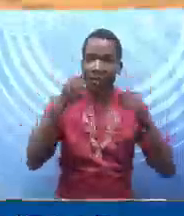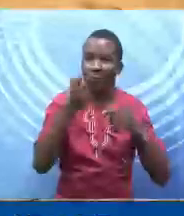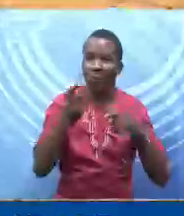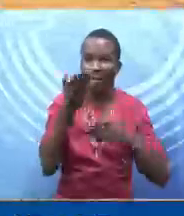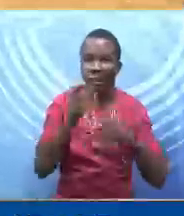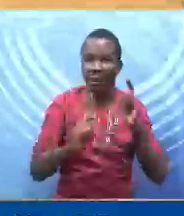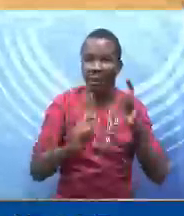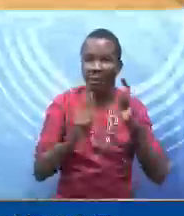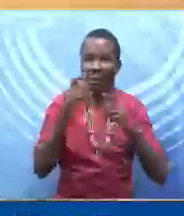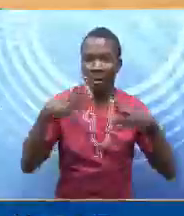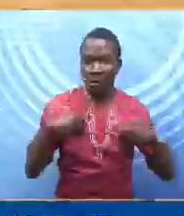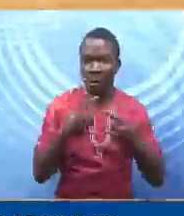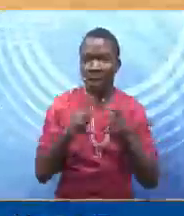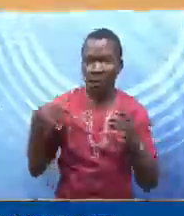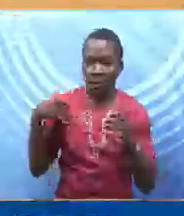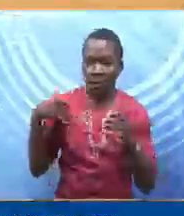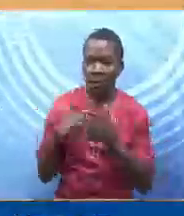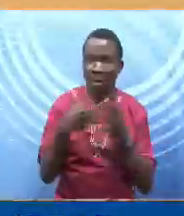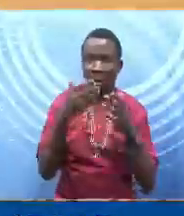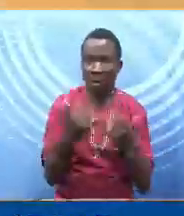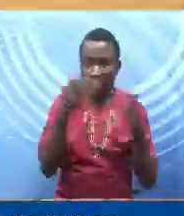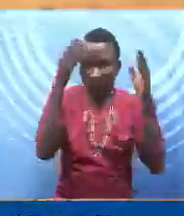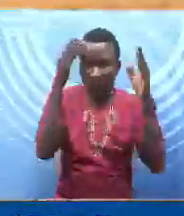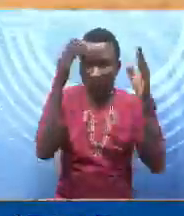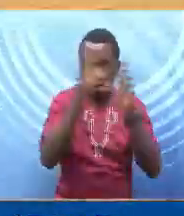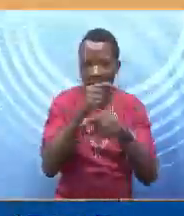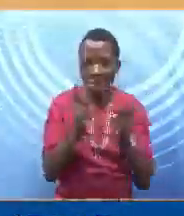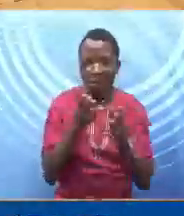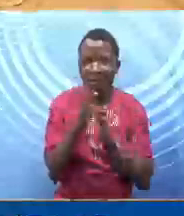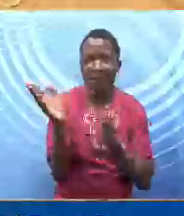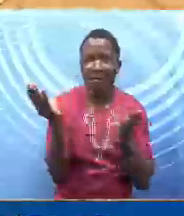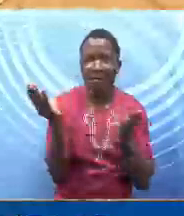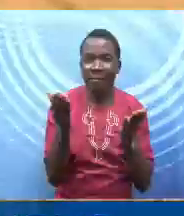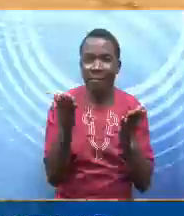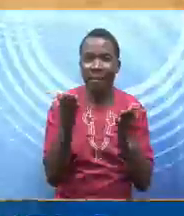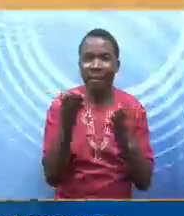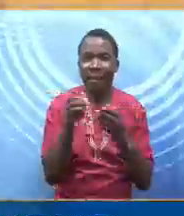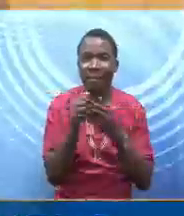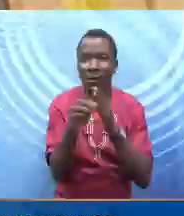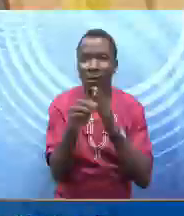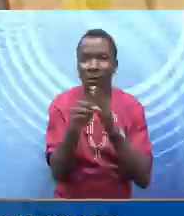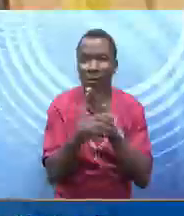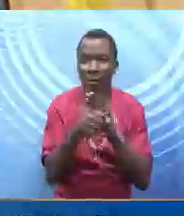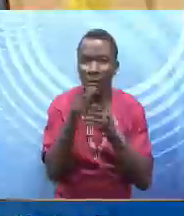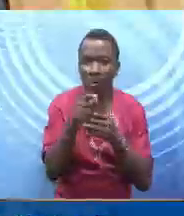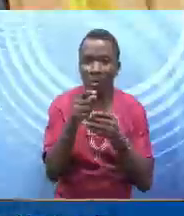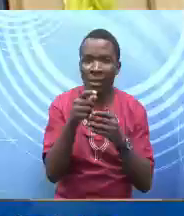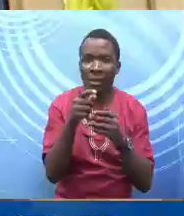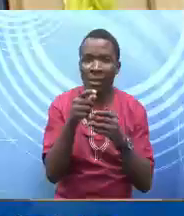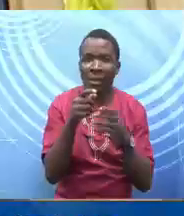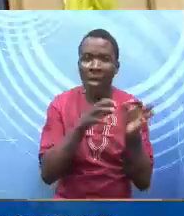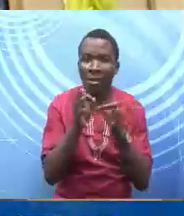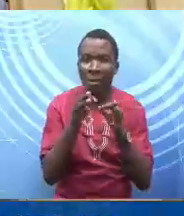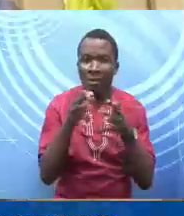bemerewe ngo ariko kugeza kuri ubu bakaba barayobewe iri gitiro ryayo nibyo umunyamabanga nshingwabikorwa w'uyu murenge asobanura muri